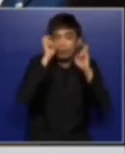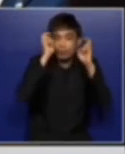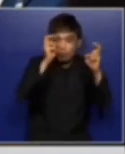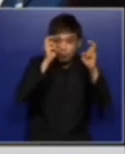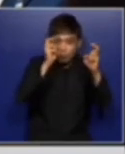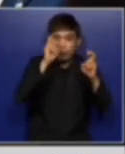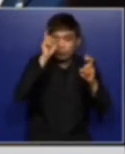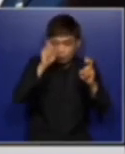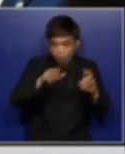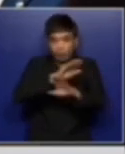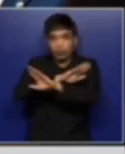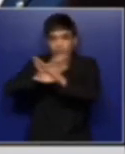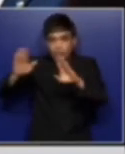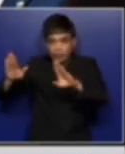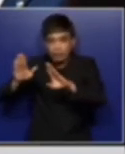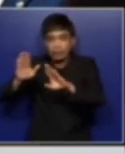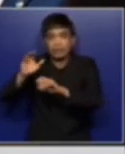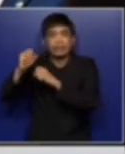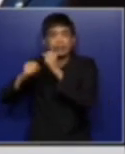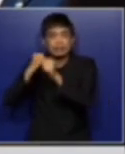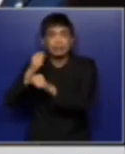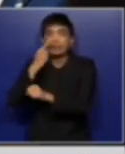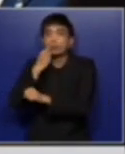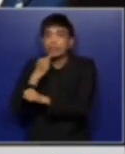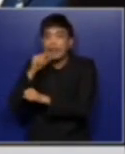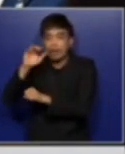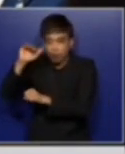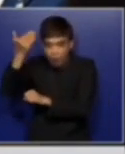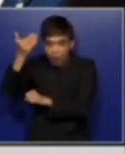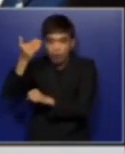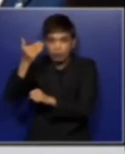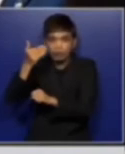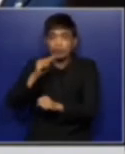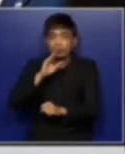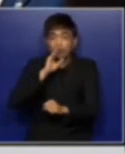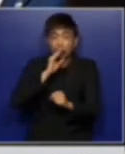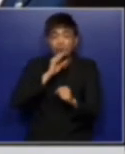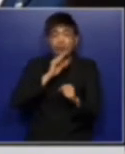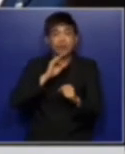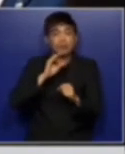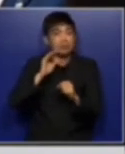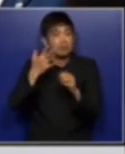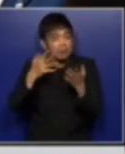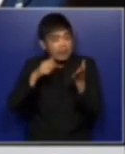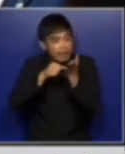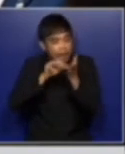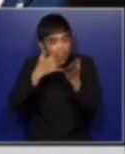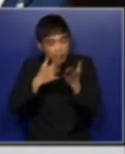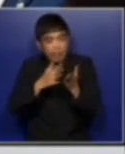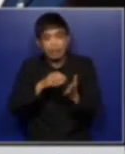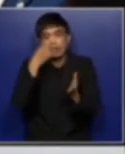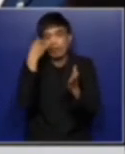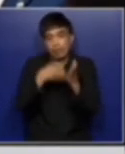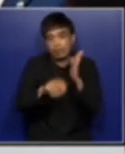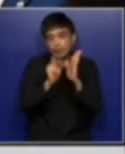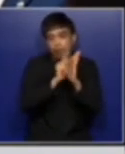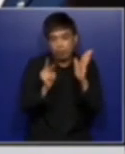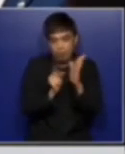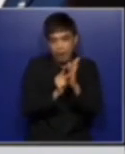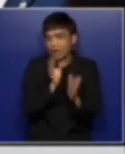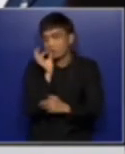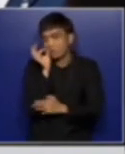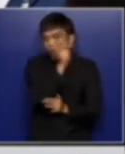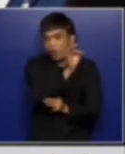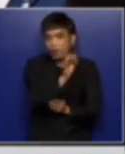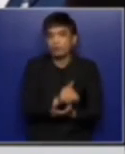แดงของ BTS ก่อนที่มันเหลืออีก10ปีผิดกฎหมายแน่นอนแล้วเจอกันแน่ที่ปปช.ทั้งครม.ครับสรุปผมครับสุด